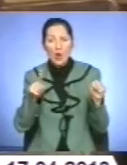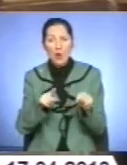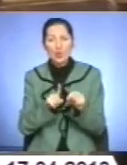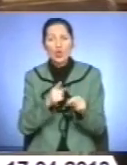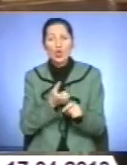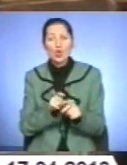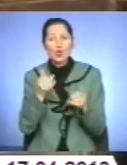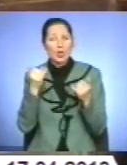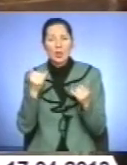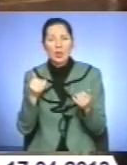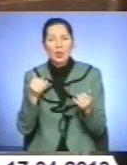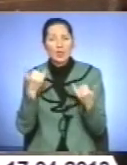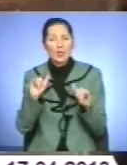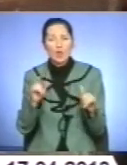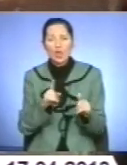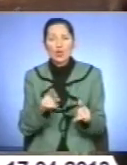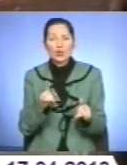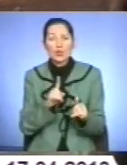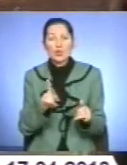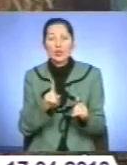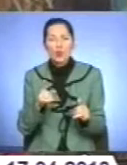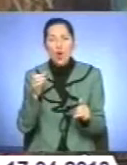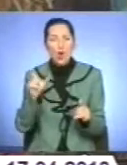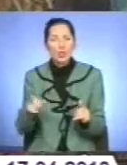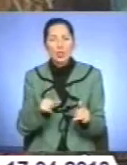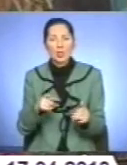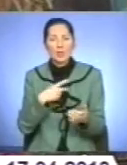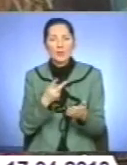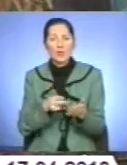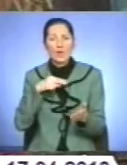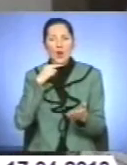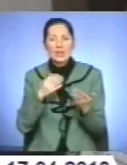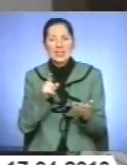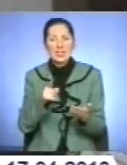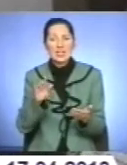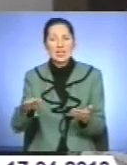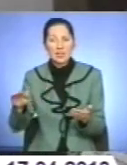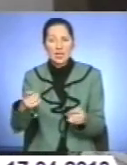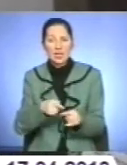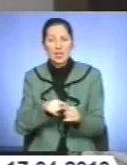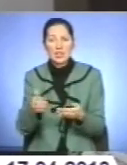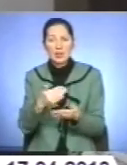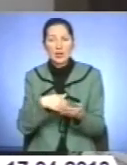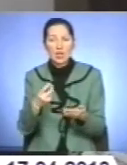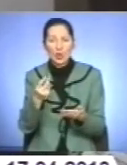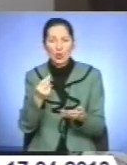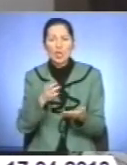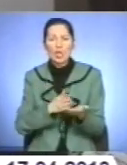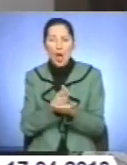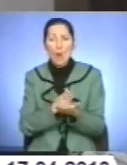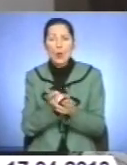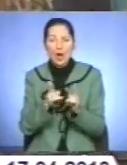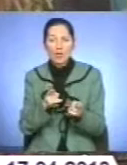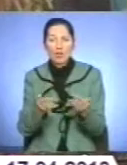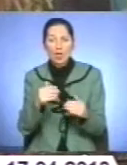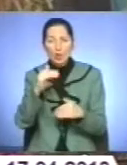ні на що людина не зважає, навіть тій дитині, котрій збирали гроші на операцію, навіть ту банку розбив і